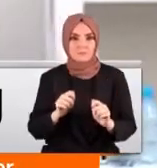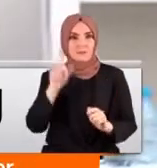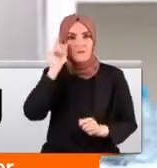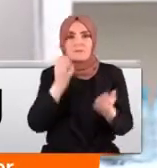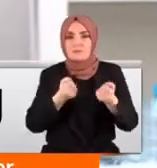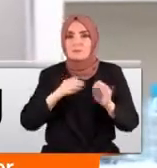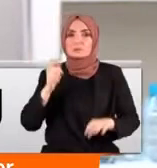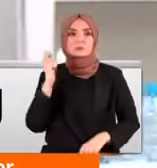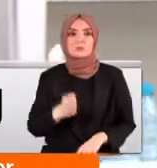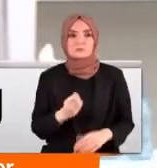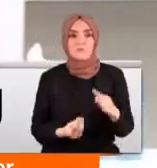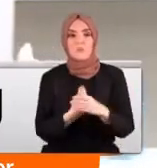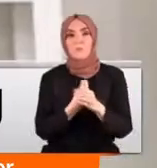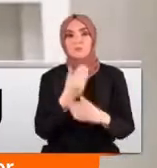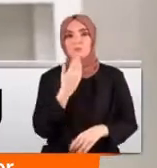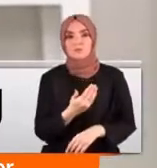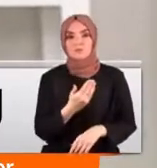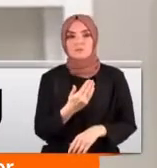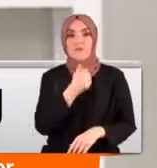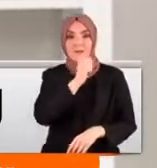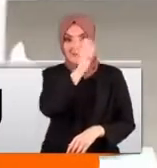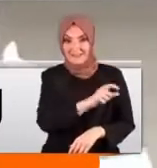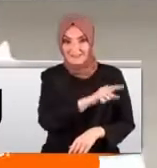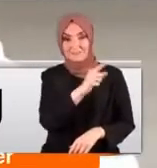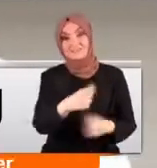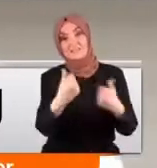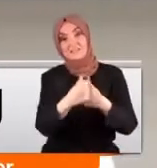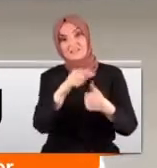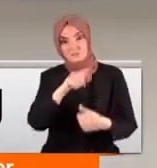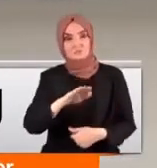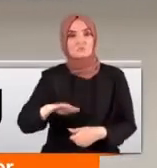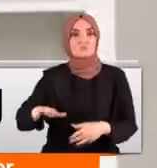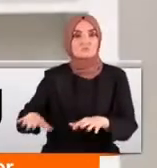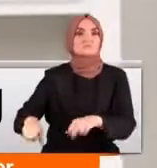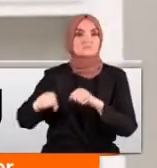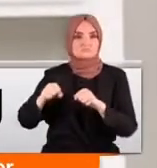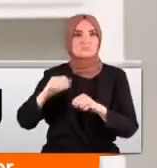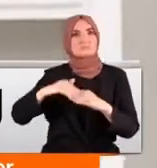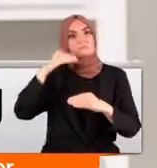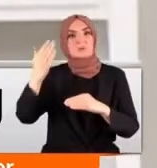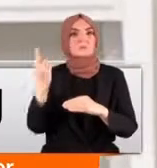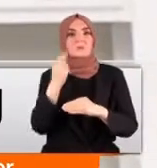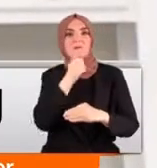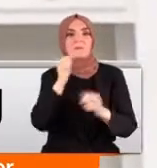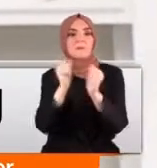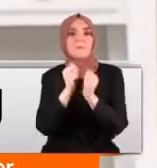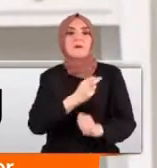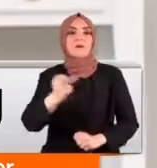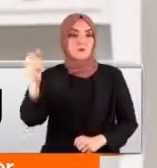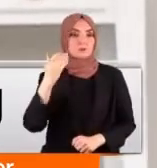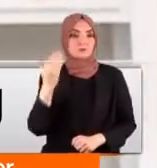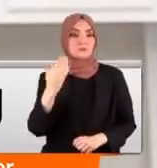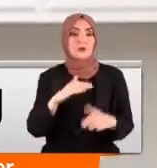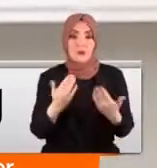Eşi çocuklarıyla beraber evi terk ediyor. Başka birine kaçıyor. Bu bizim bildiğimiz bir hikaye. Fakat asıl mevzu eşinin kaçtığı